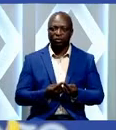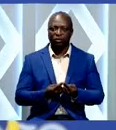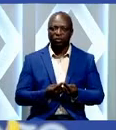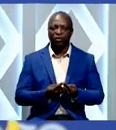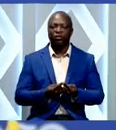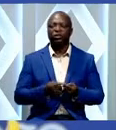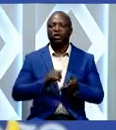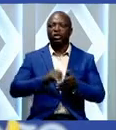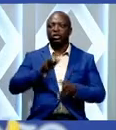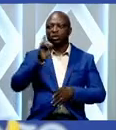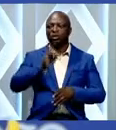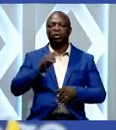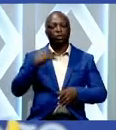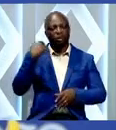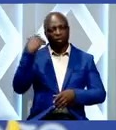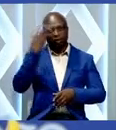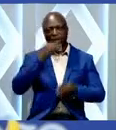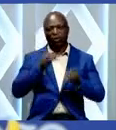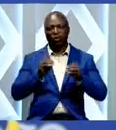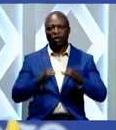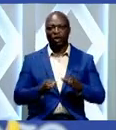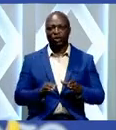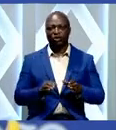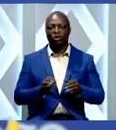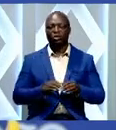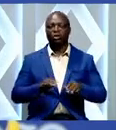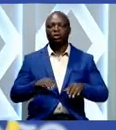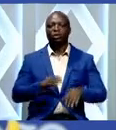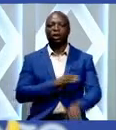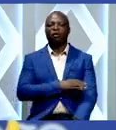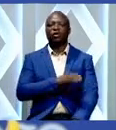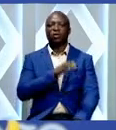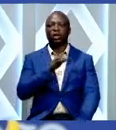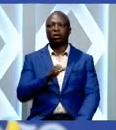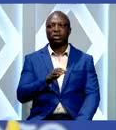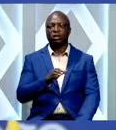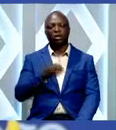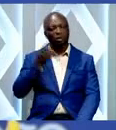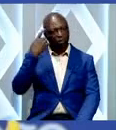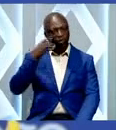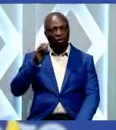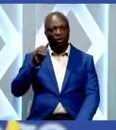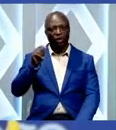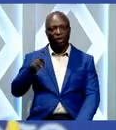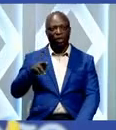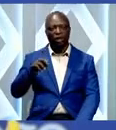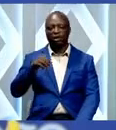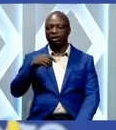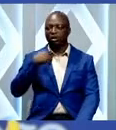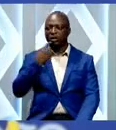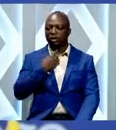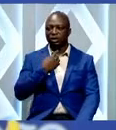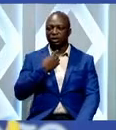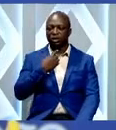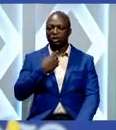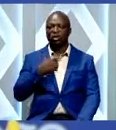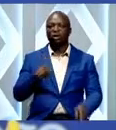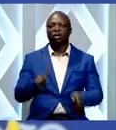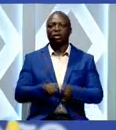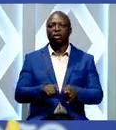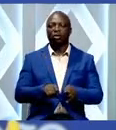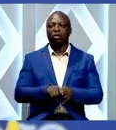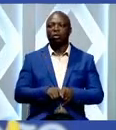C'est donc une belle occasion de renforcement des capacités pour l'OTR qui, conformément